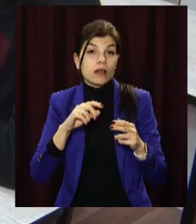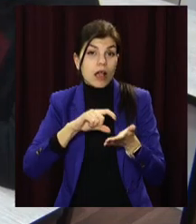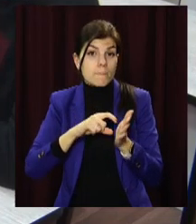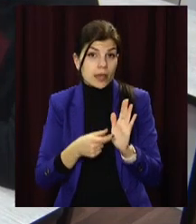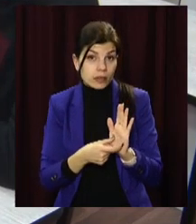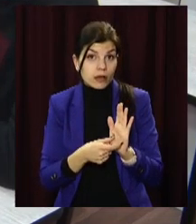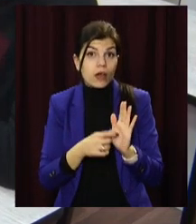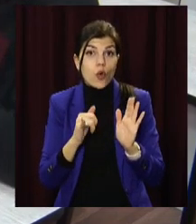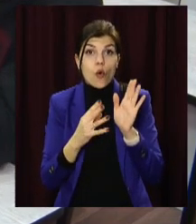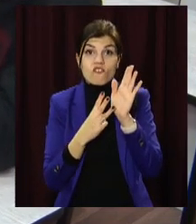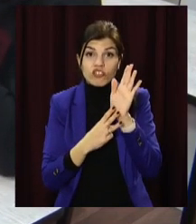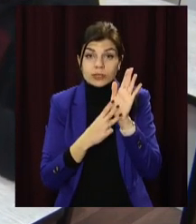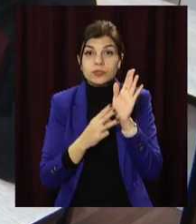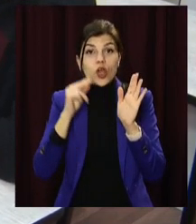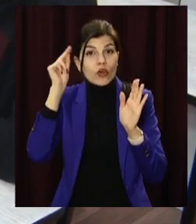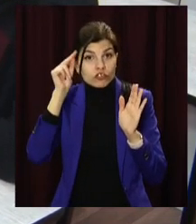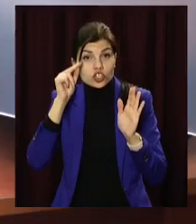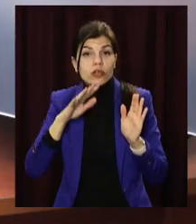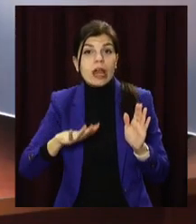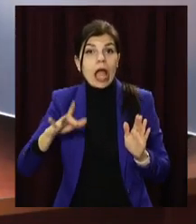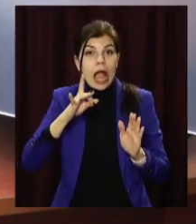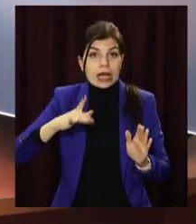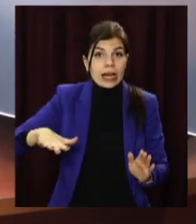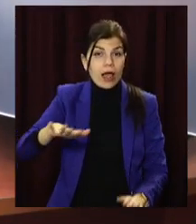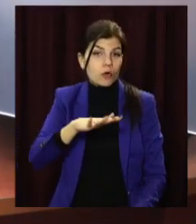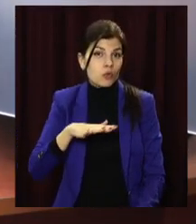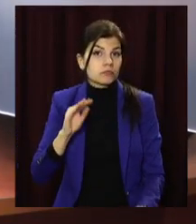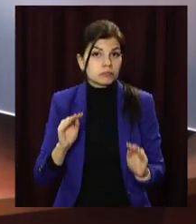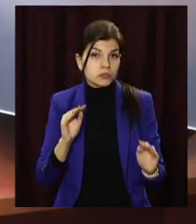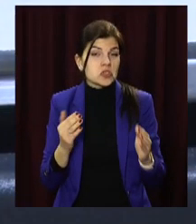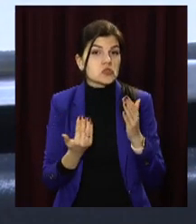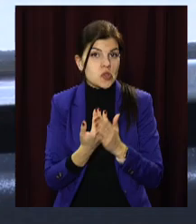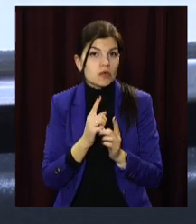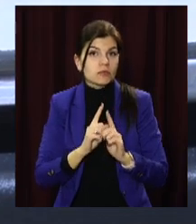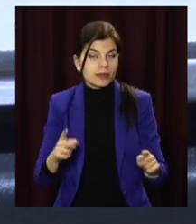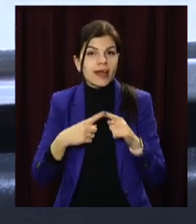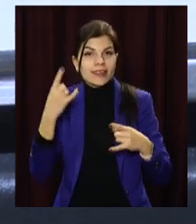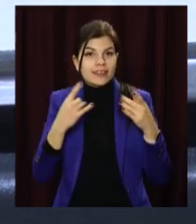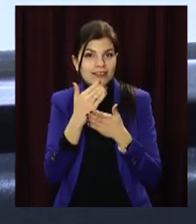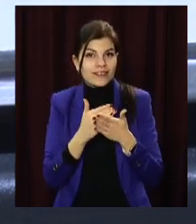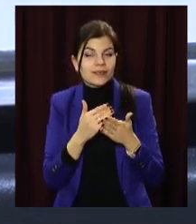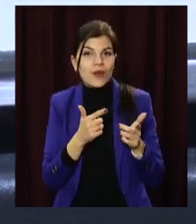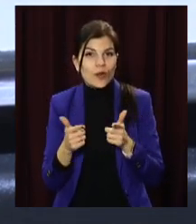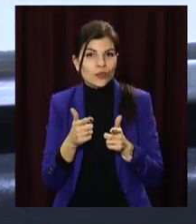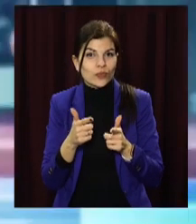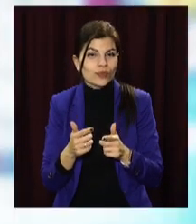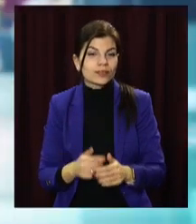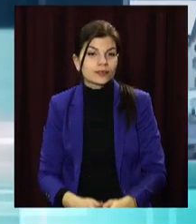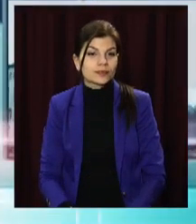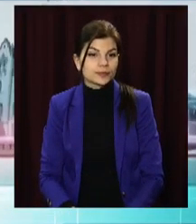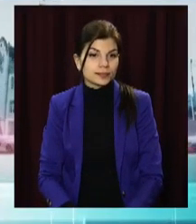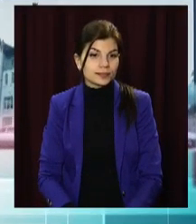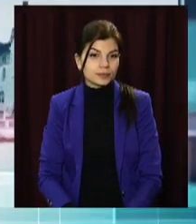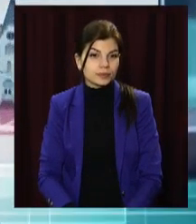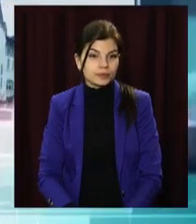облаштували у 80 навчальних закладах регіону. Руслана Козиряцько, Олександр Негоров, «Опен'юз», телеканал «Відкритий».